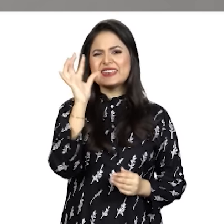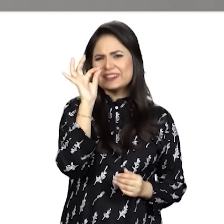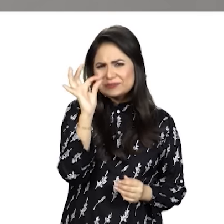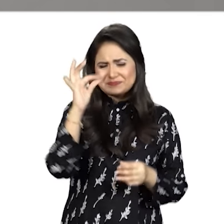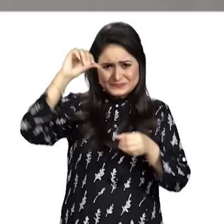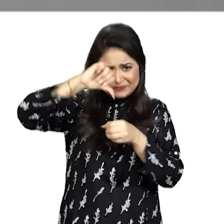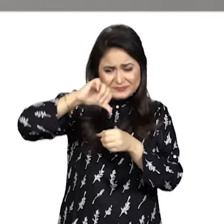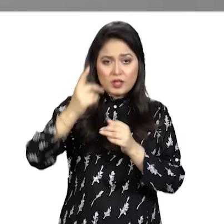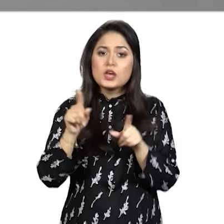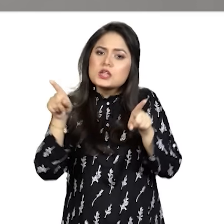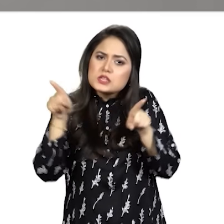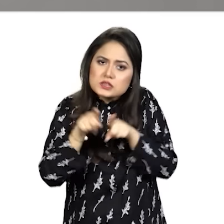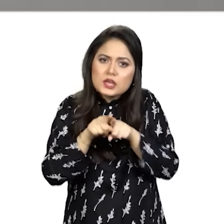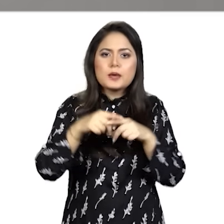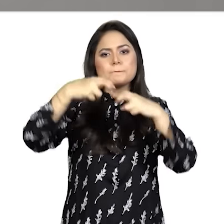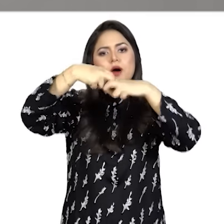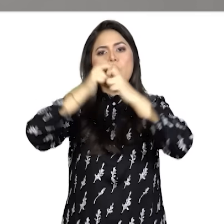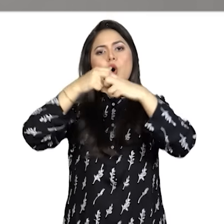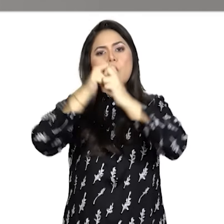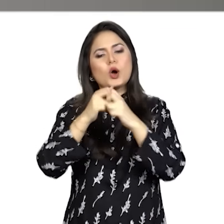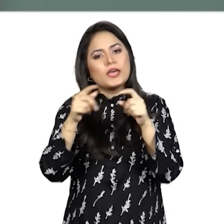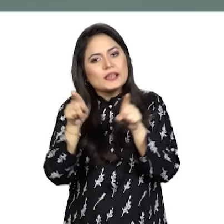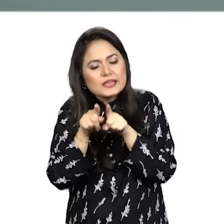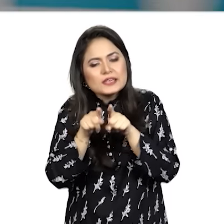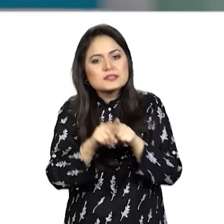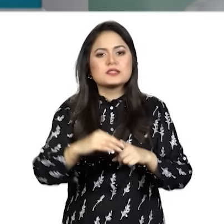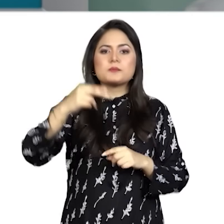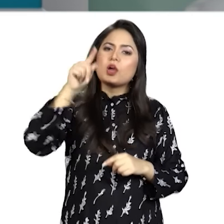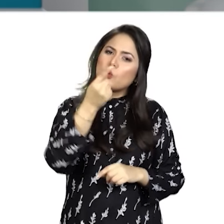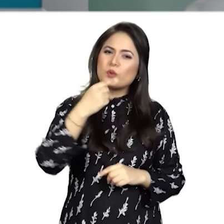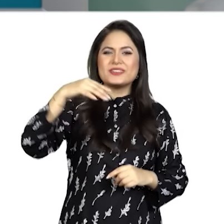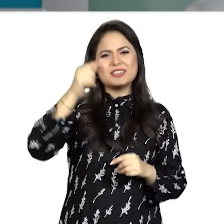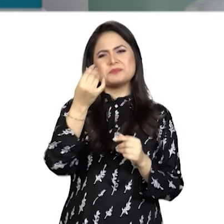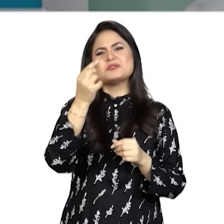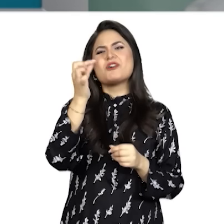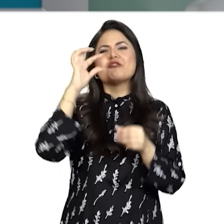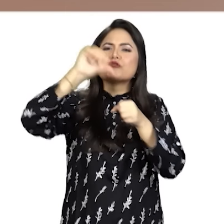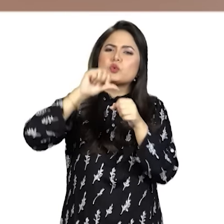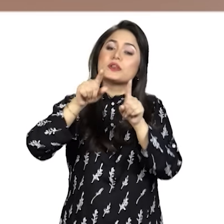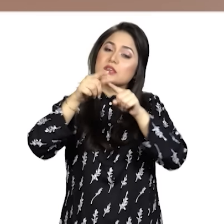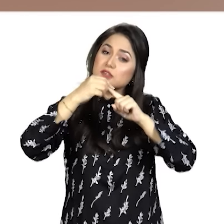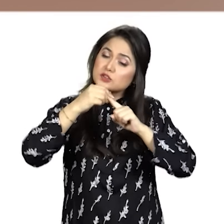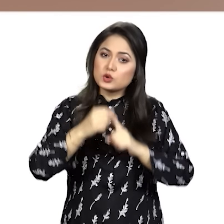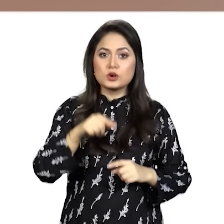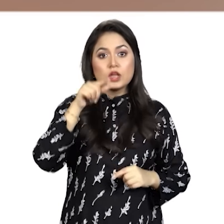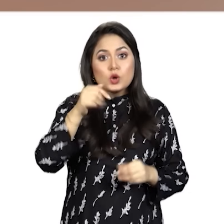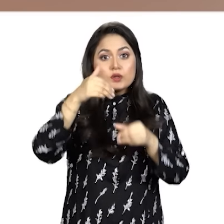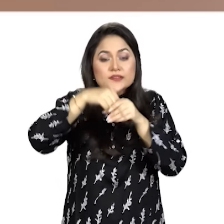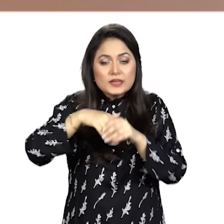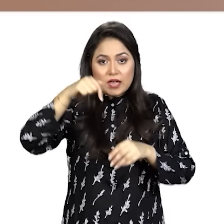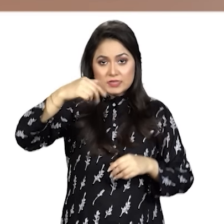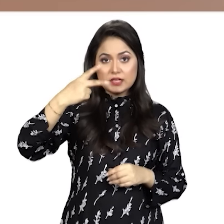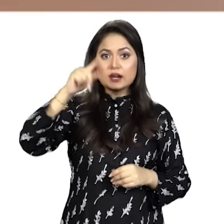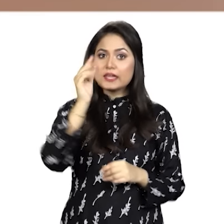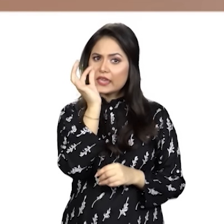डाला जाता है, इसी तरह जोड़ों की मुसलसल हरकत के लिए इन्हें भी लुब्रिकेंट्स की ज़रूरत होती है। जॉइंट कैप्सूल के अंदर की एक